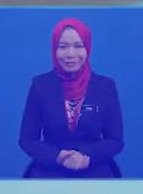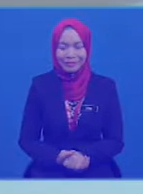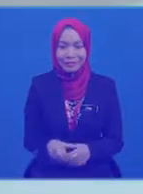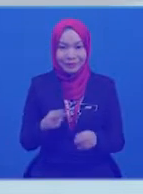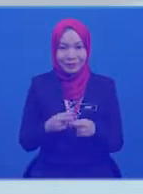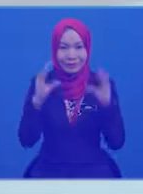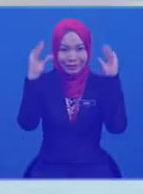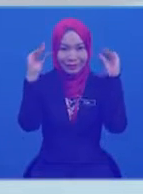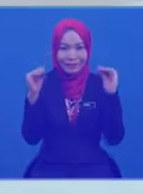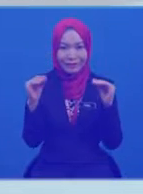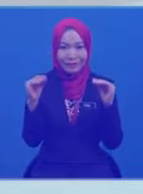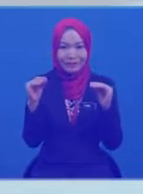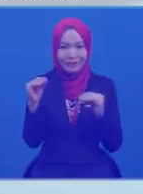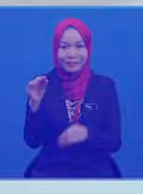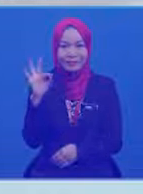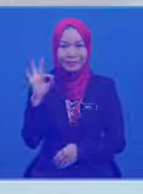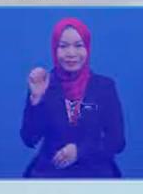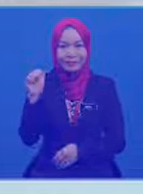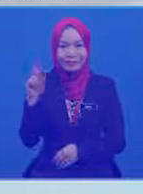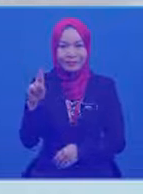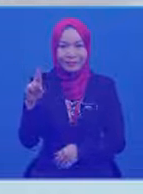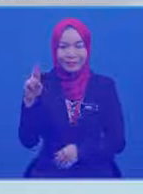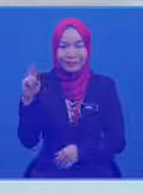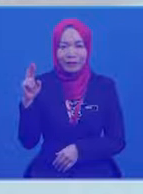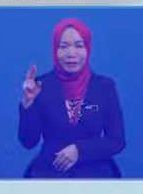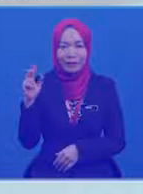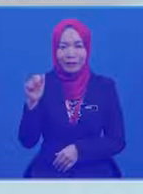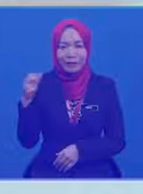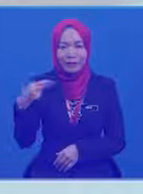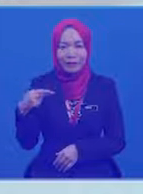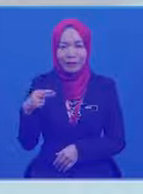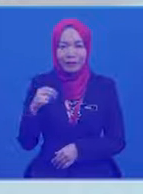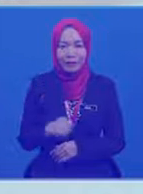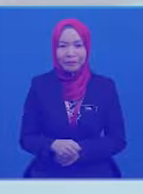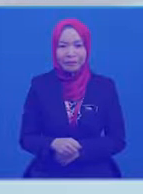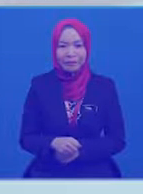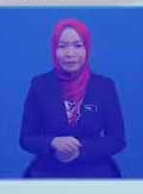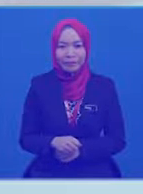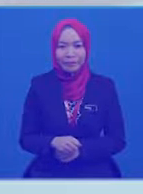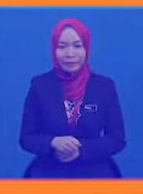Nama cikgu Nur Farhanim Fatihah binti Nora Zahab.